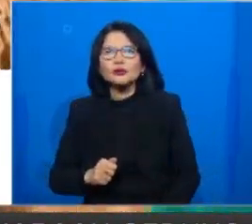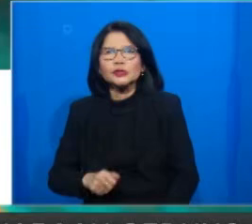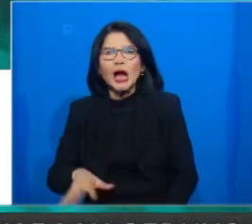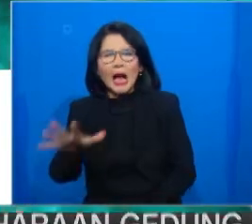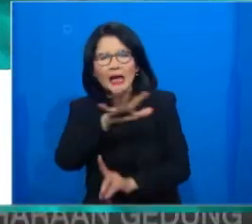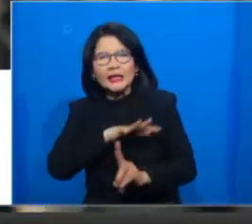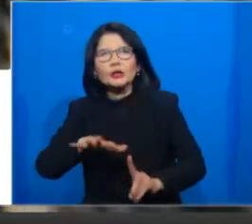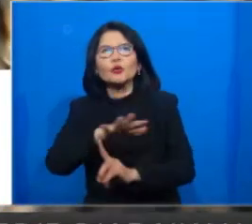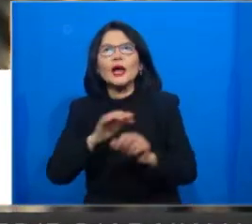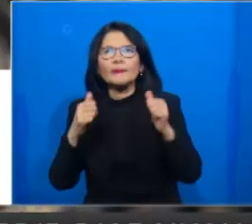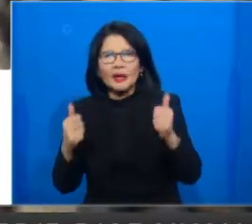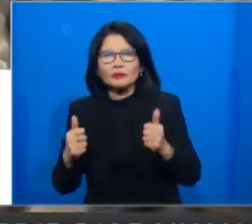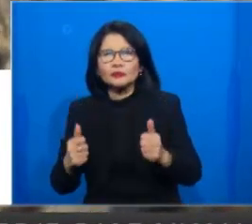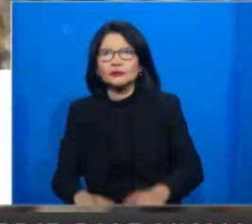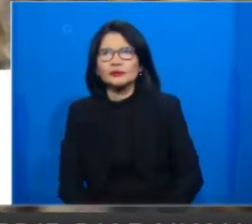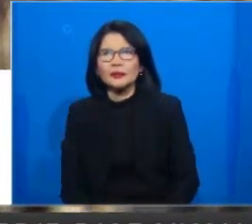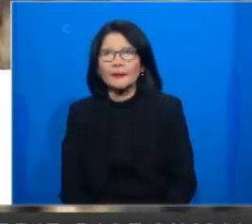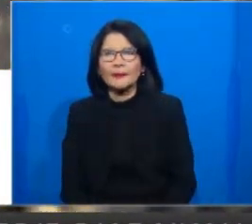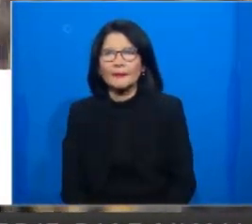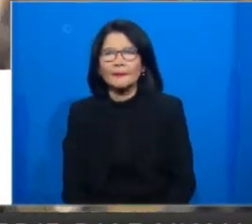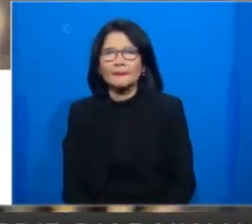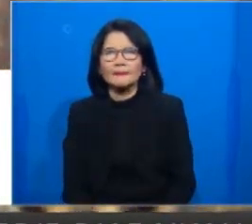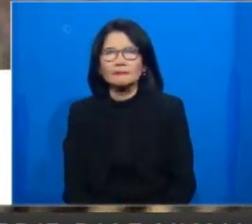benur masuk sendiri ke alat tersebut.